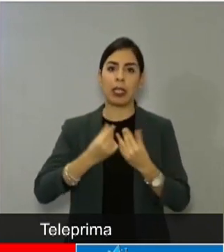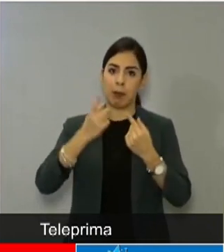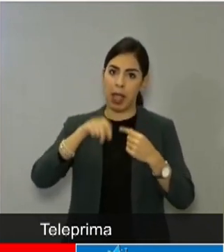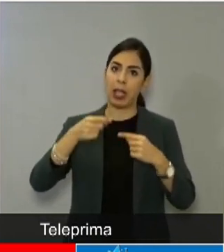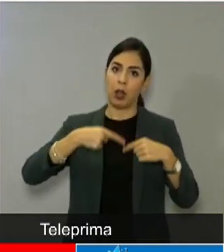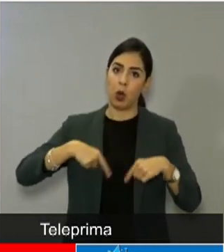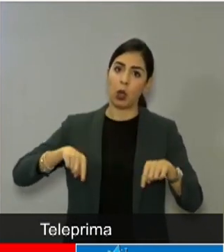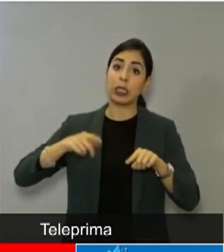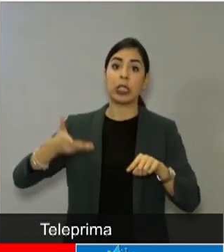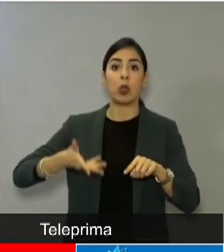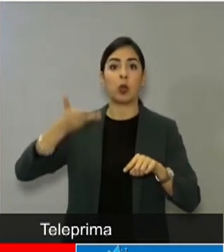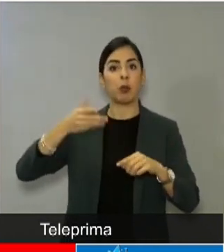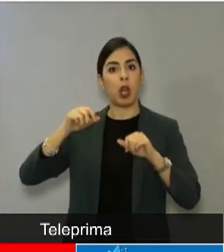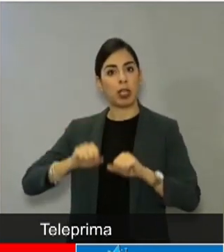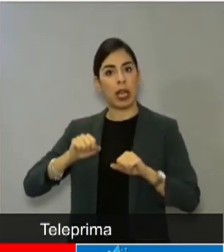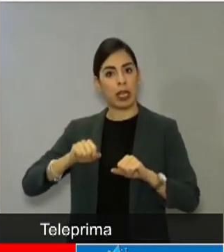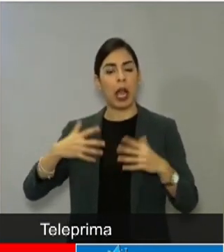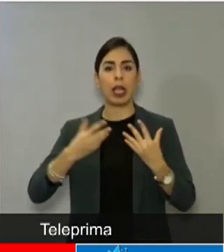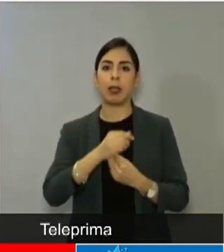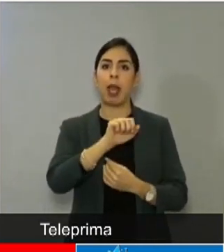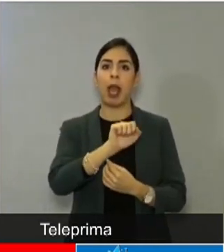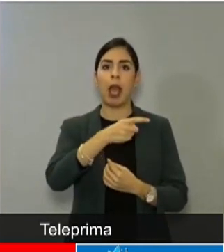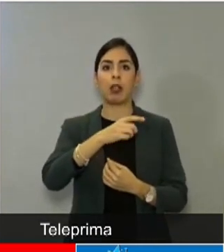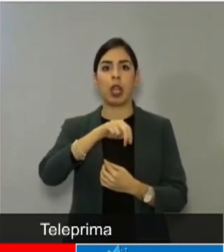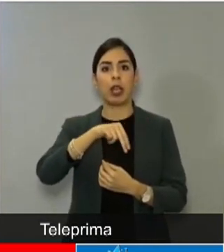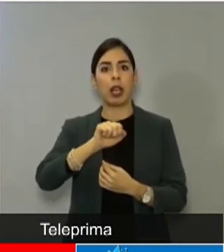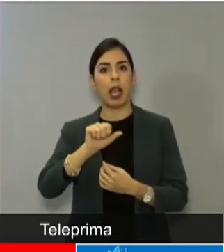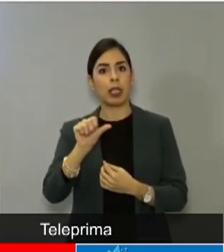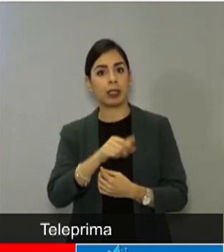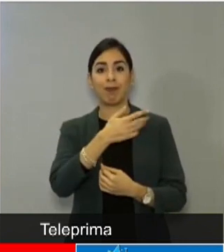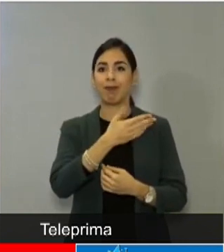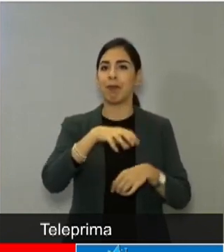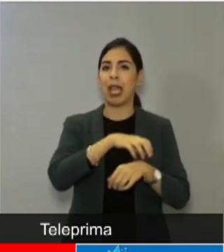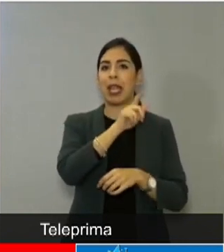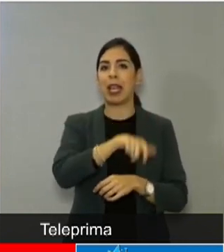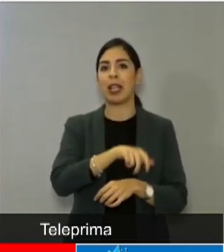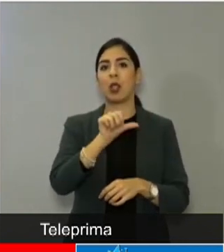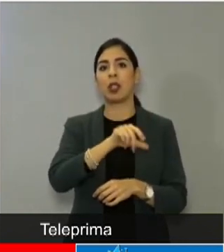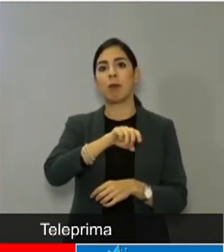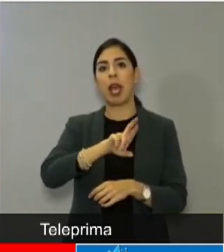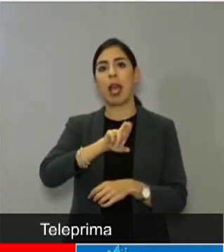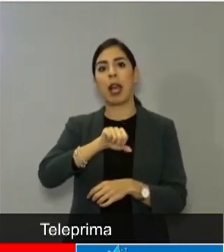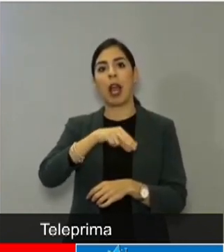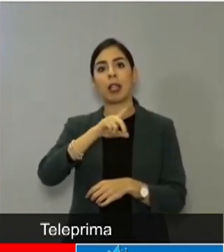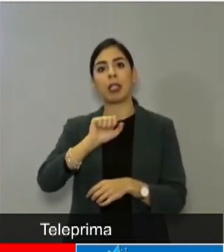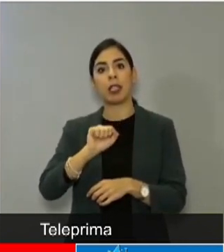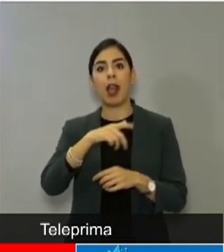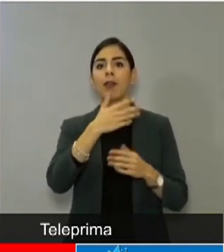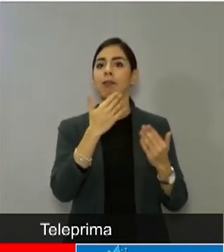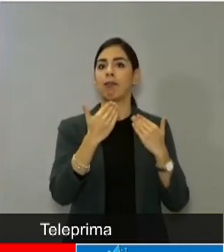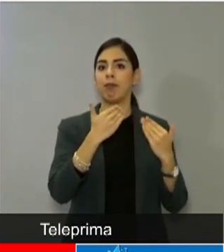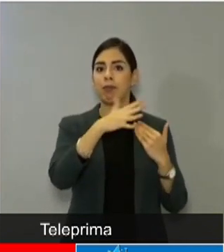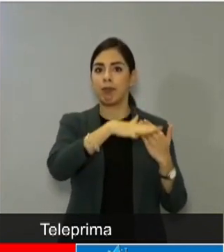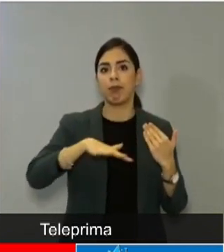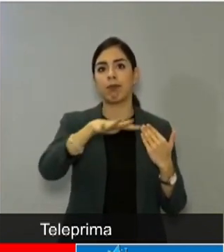di Sanità, all'Agenas, che il Ministro Speranza ha illustrato alle Camere e che il Parlamento ha approvato